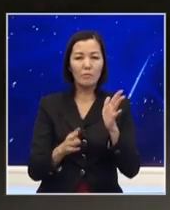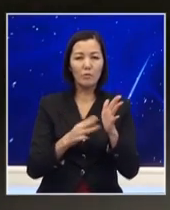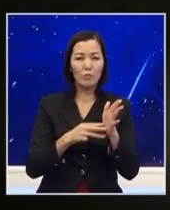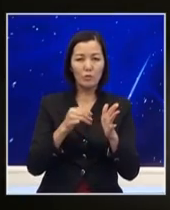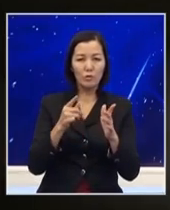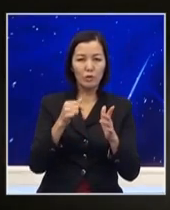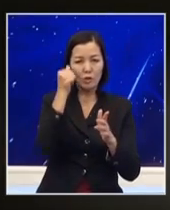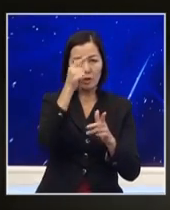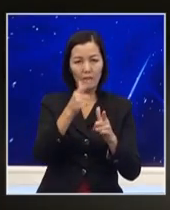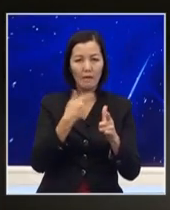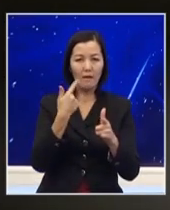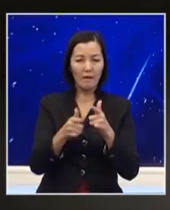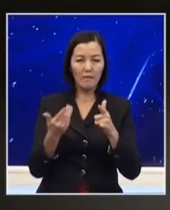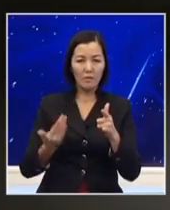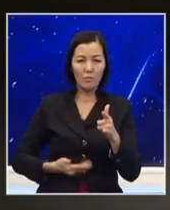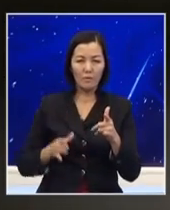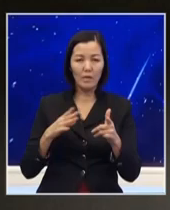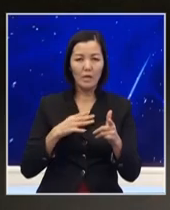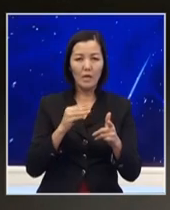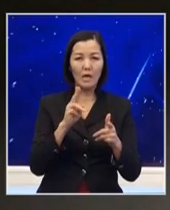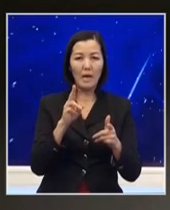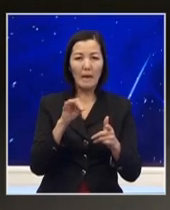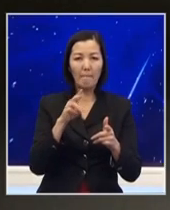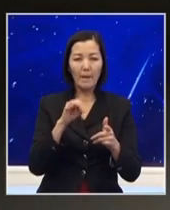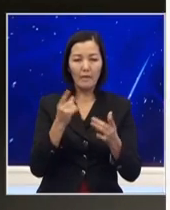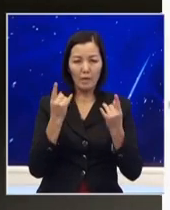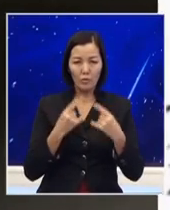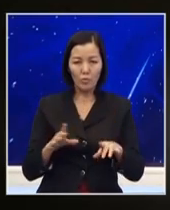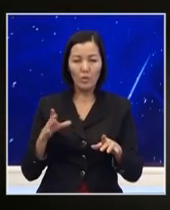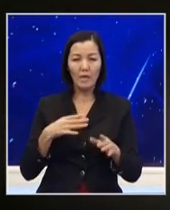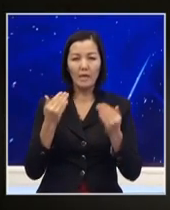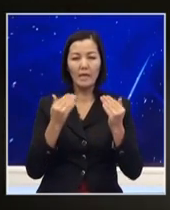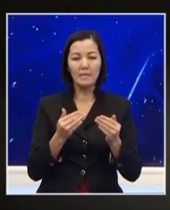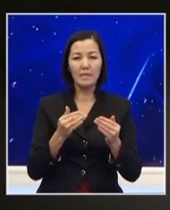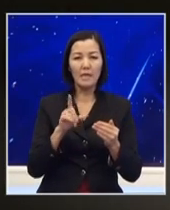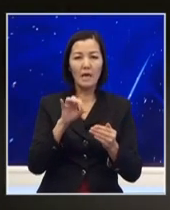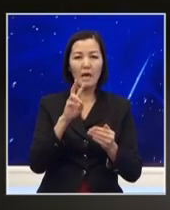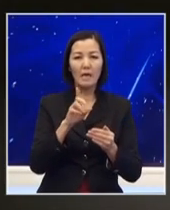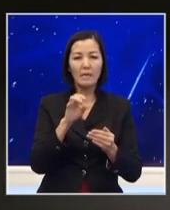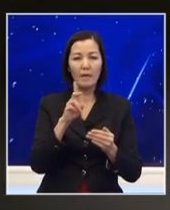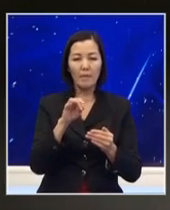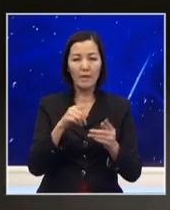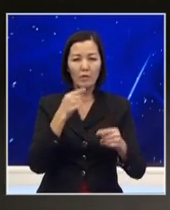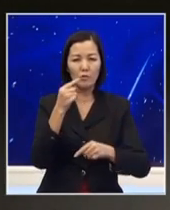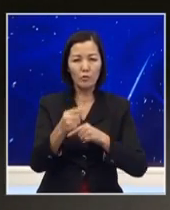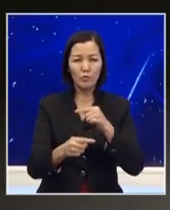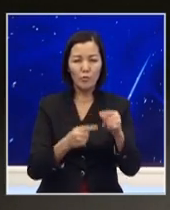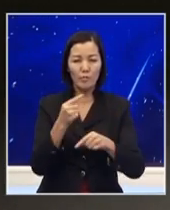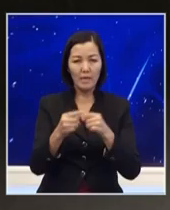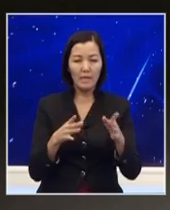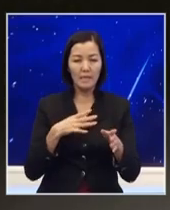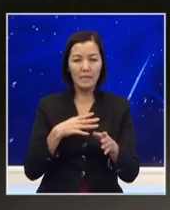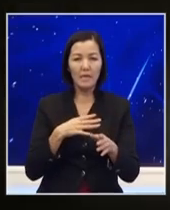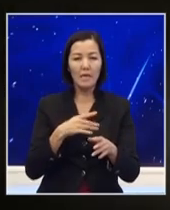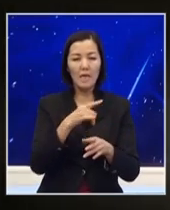өмір сүрген. Ол бұрынғы Жетісу облысы Қапалы өзі Алтын Емел өңірінде дүниеге келген хан Абылайдың шөбересі. Онымен өз заманында Ресей